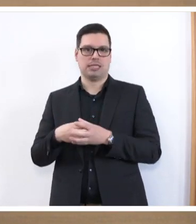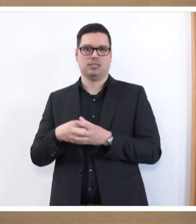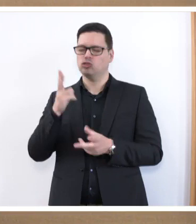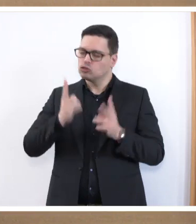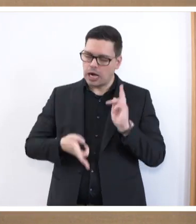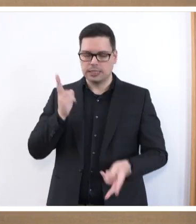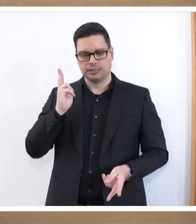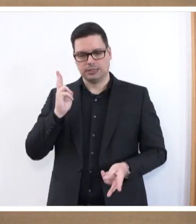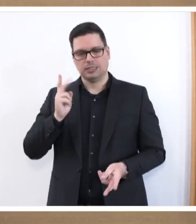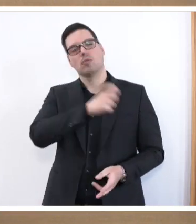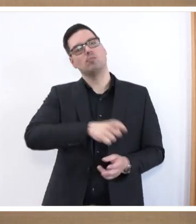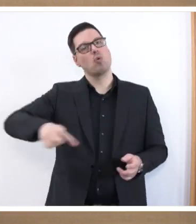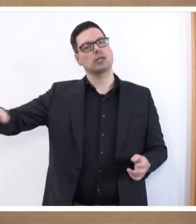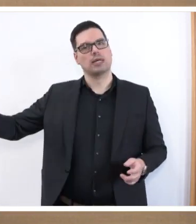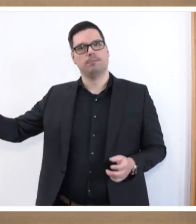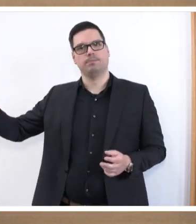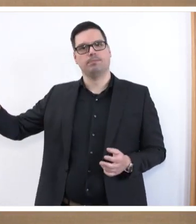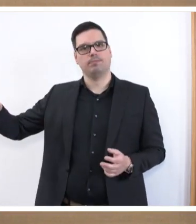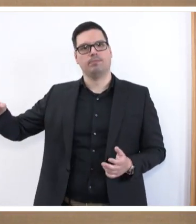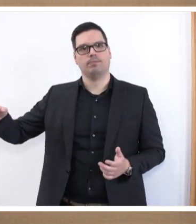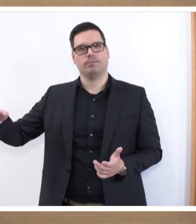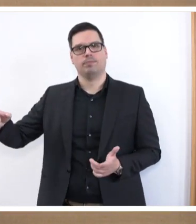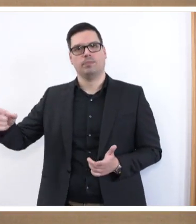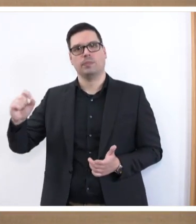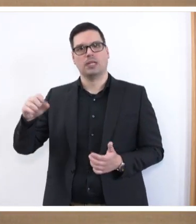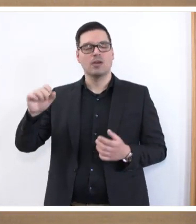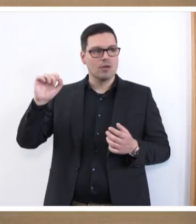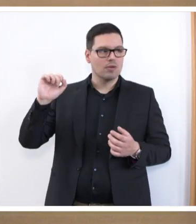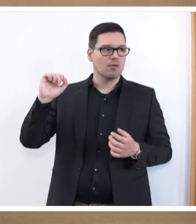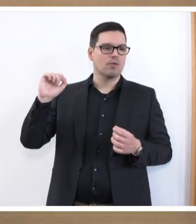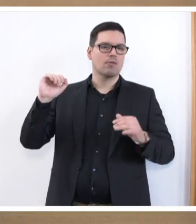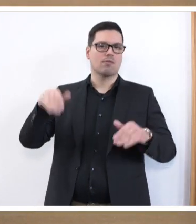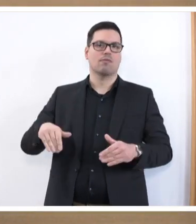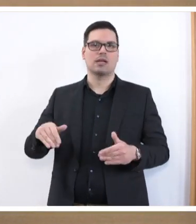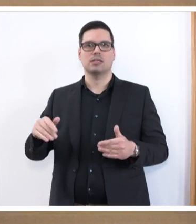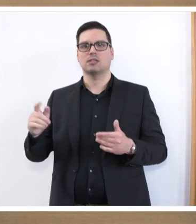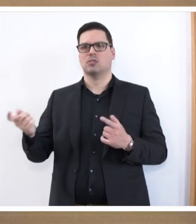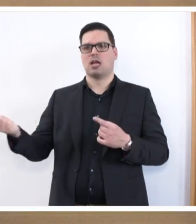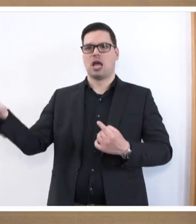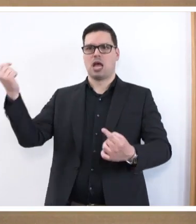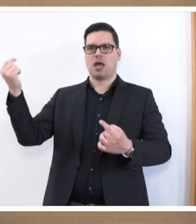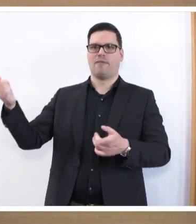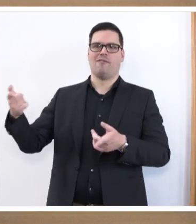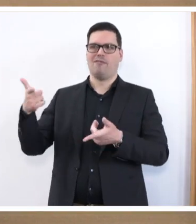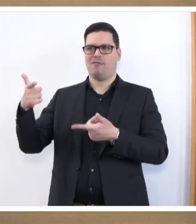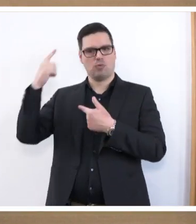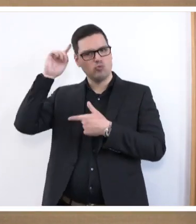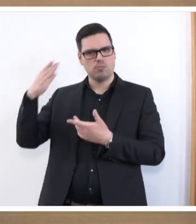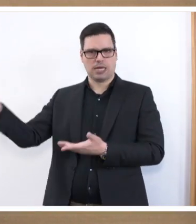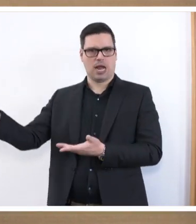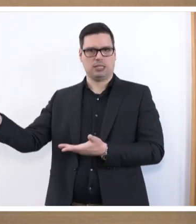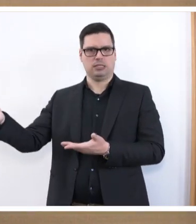schaden. Die Bürgerinnen und Bürger, die könnten in dem Fall den Eindruck gewinnen, dass Fremde über ihre Angelegenheiten im Ort